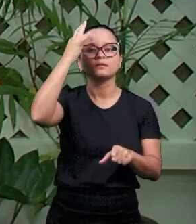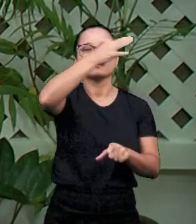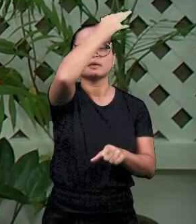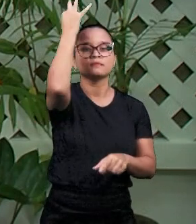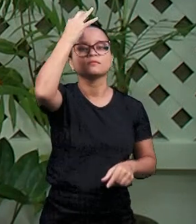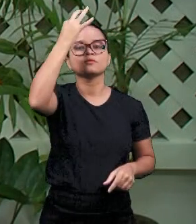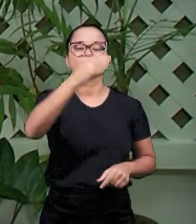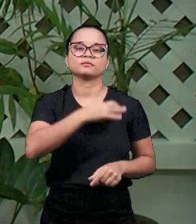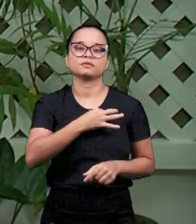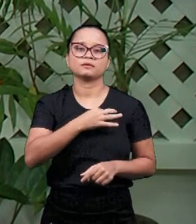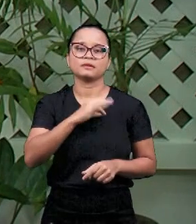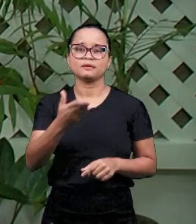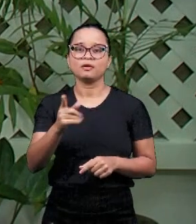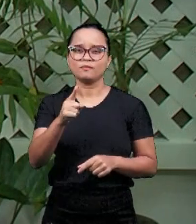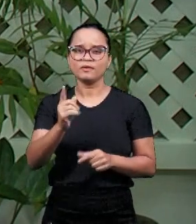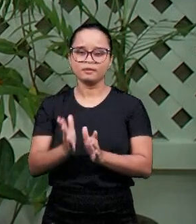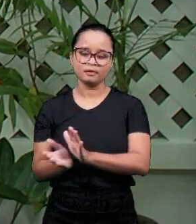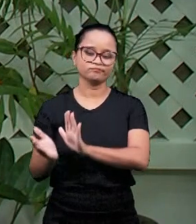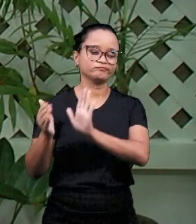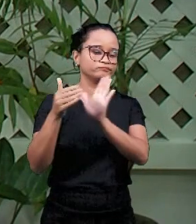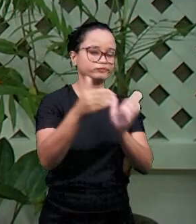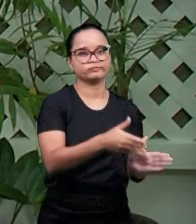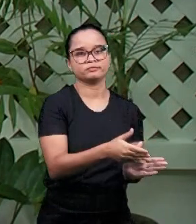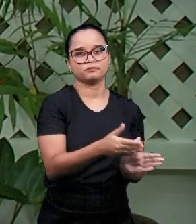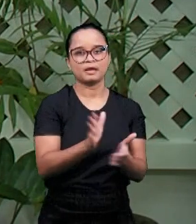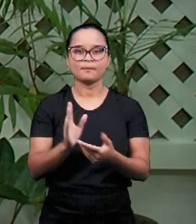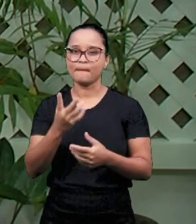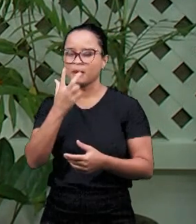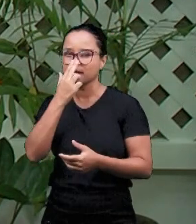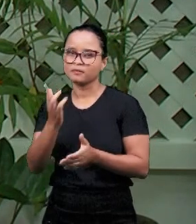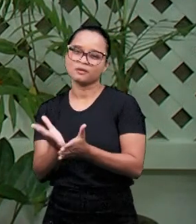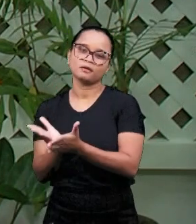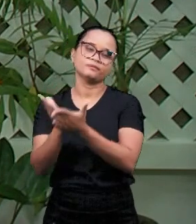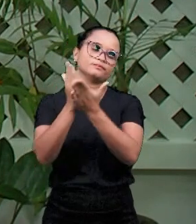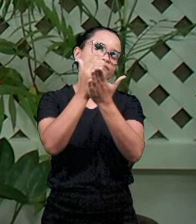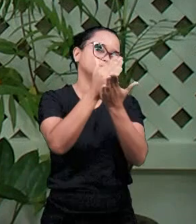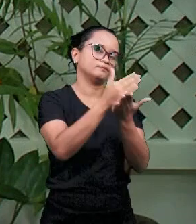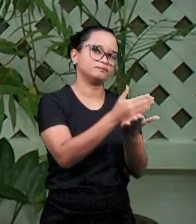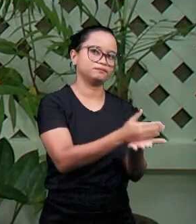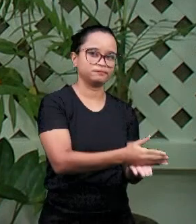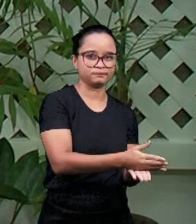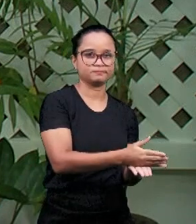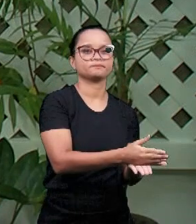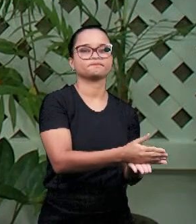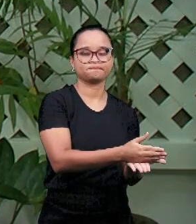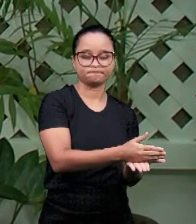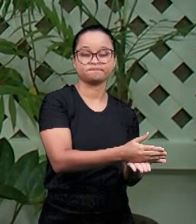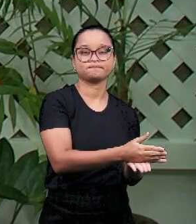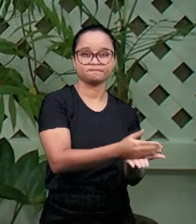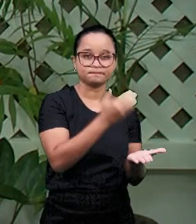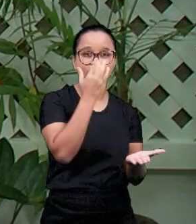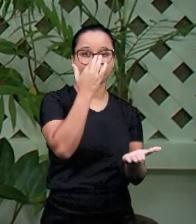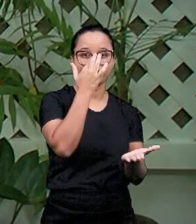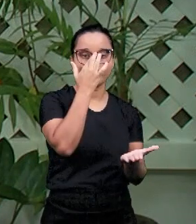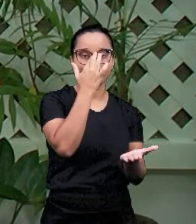la religion. Donc, on est revenu en arrière. On a commencé